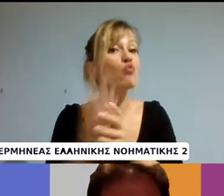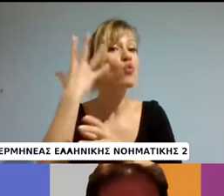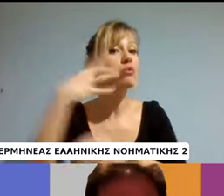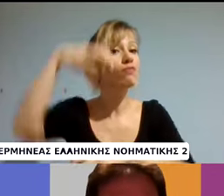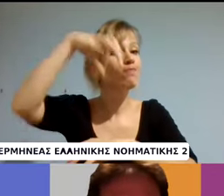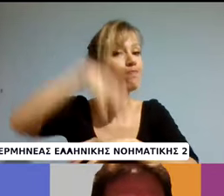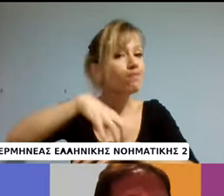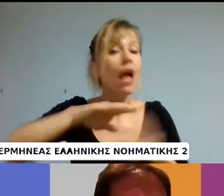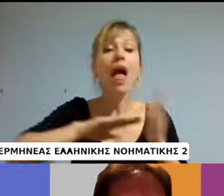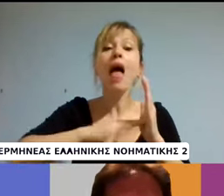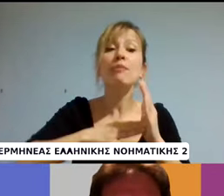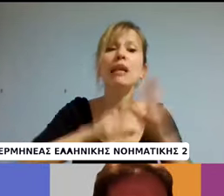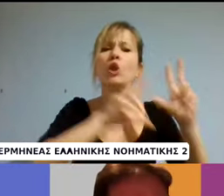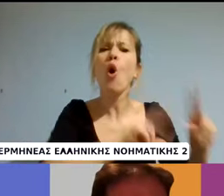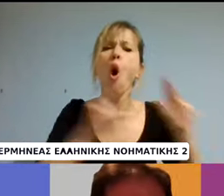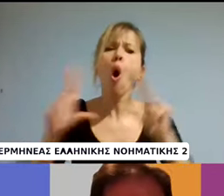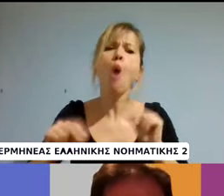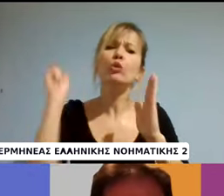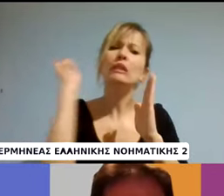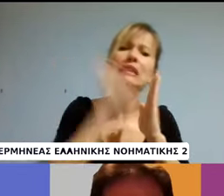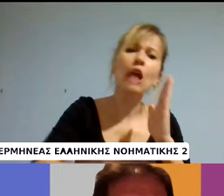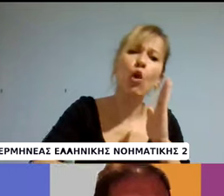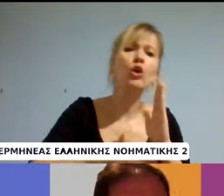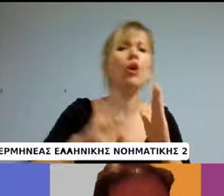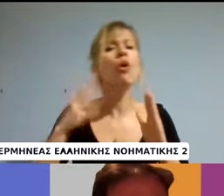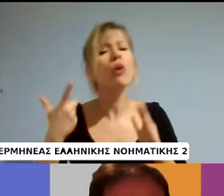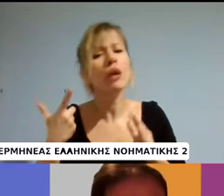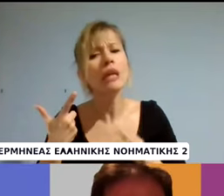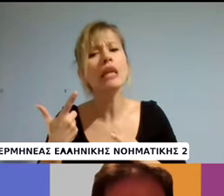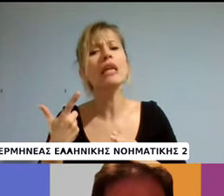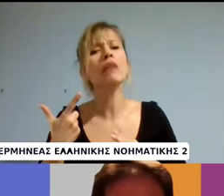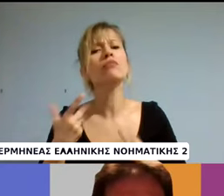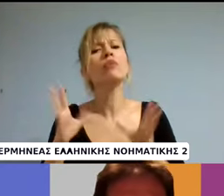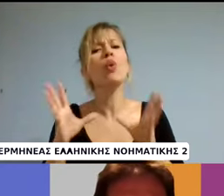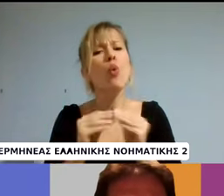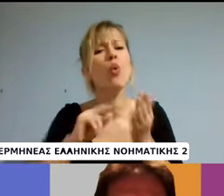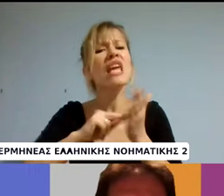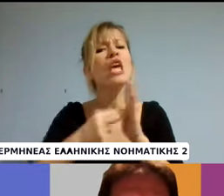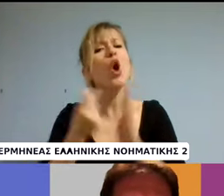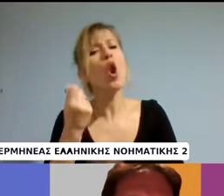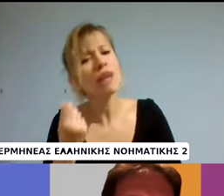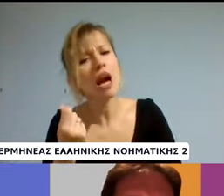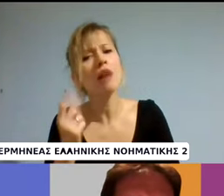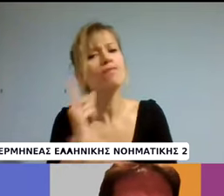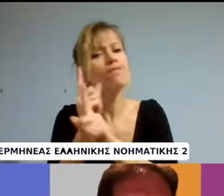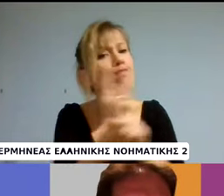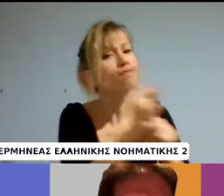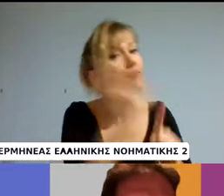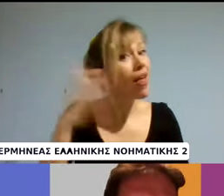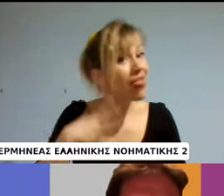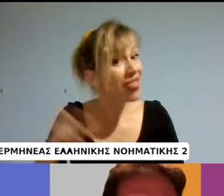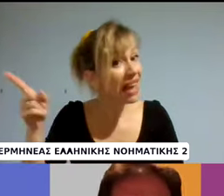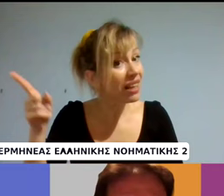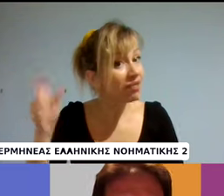ξενοδοχειακό επιμελητήριο ή το, ας πούμε, τις περιπτώσεις αυτές που είπαμε, οικονομικό επιμελητήριο κτλ. Κτλ. Στην περίπτωση των μεταφραστών.